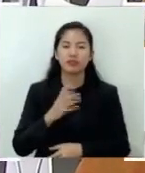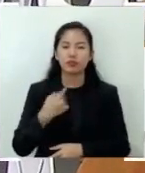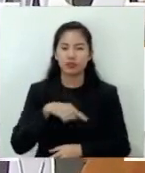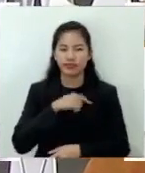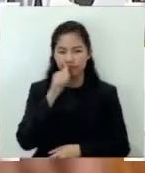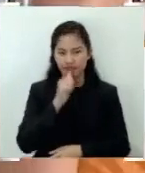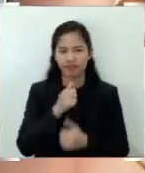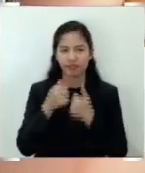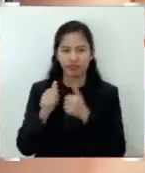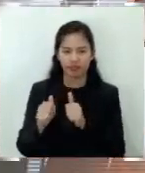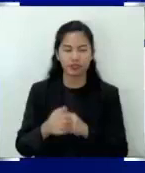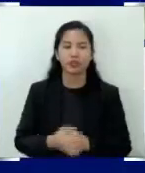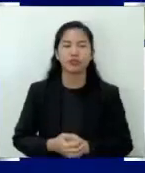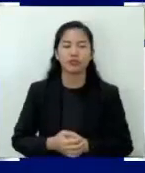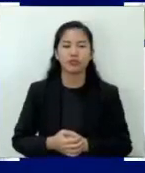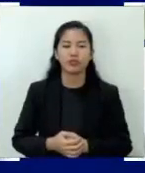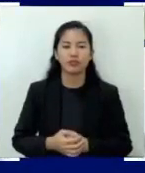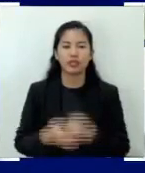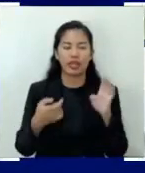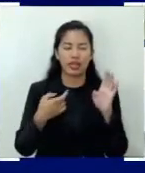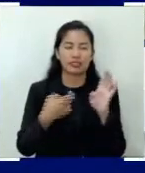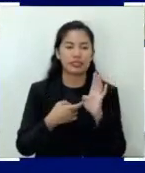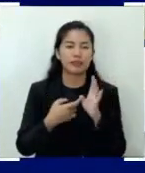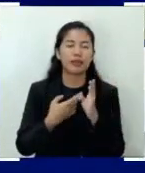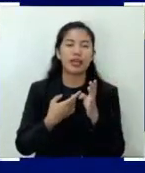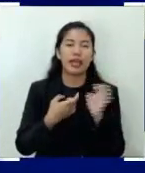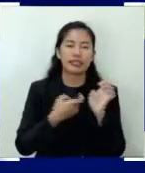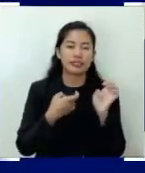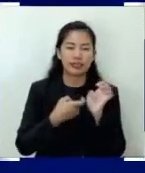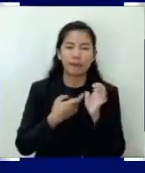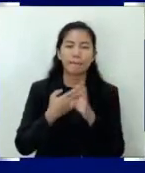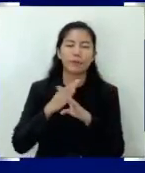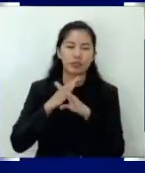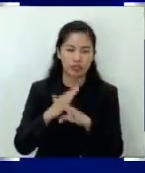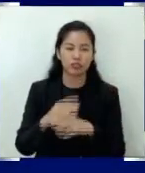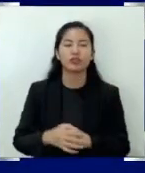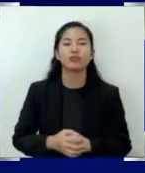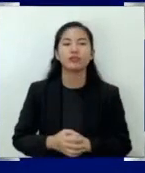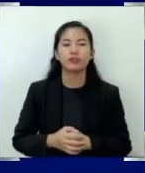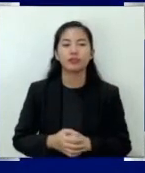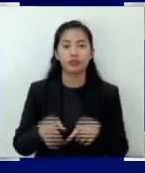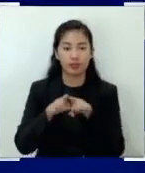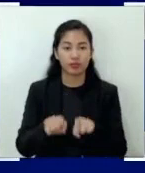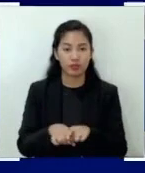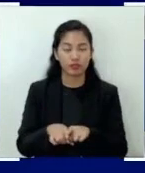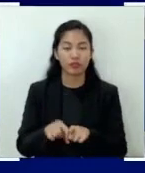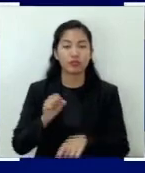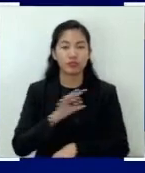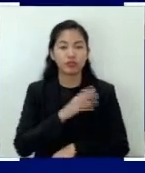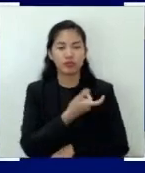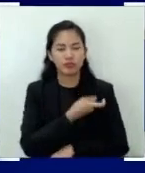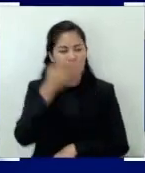sa extra protection nating lahat. Hiniling na rin ito ng mga vaccinators natin na kung pwede as an